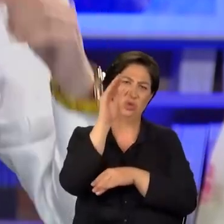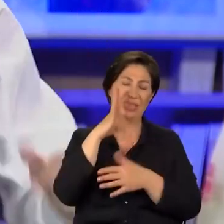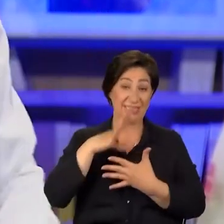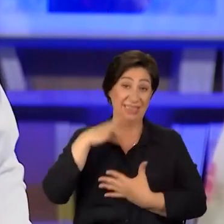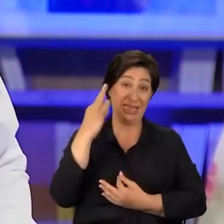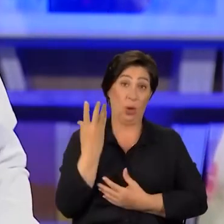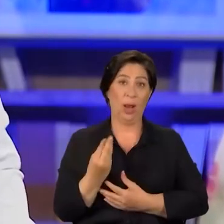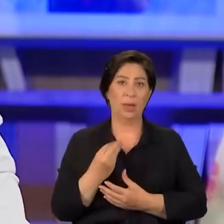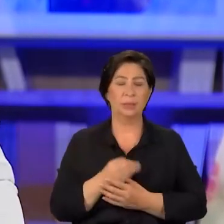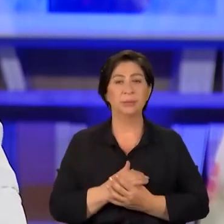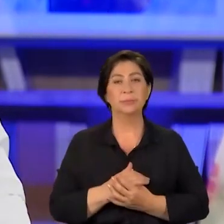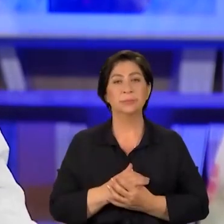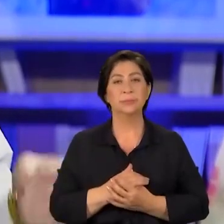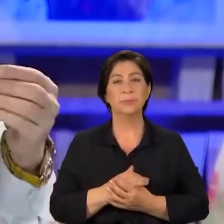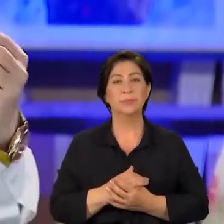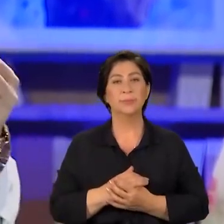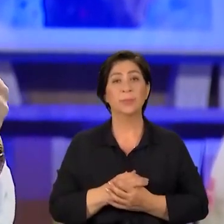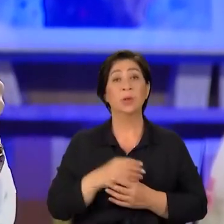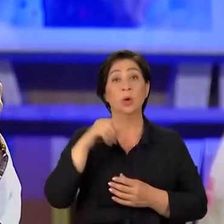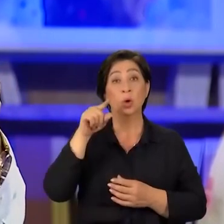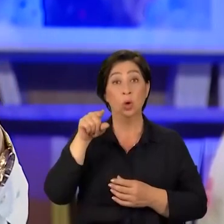insani olarak. Şimdi dolayısıyla